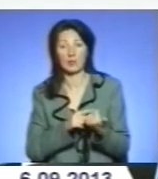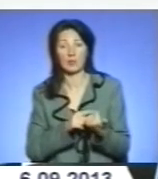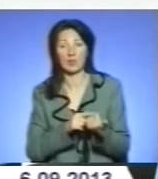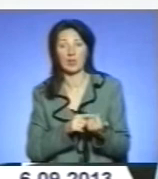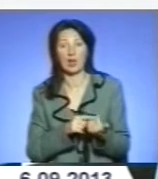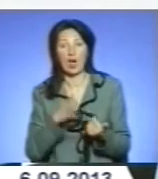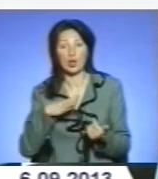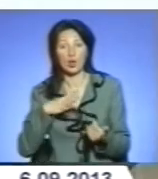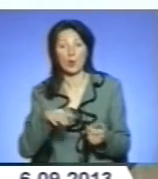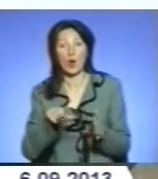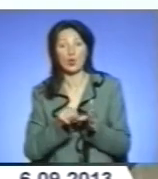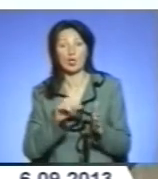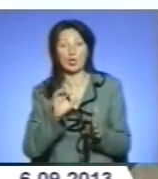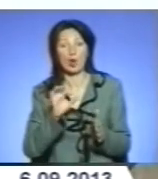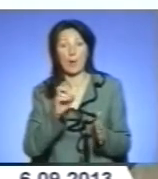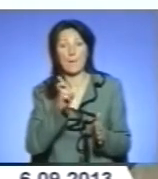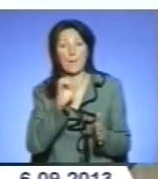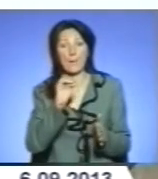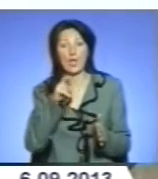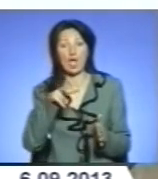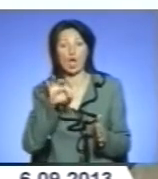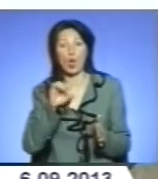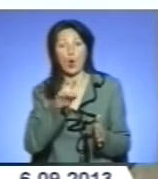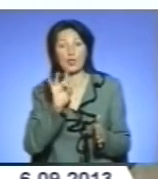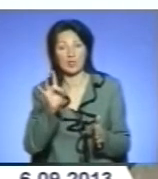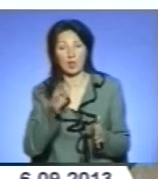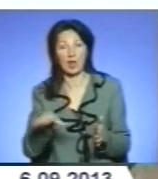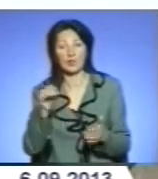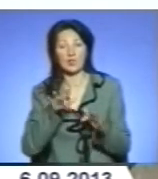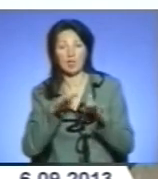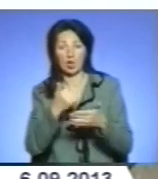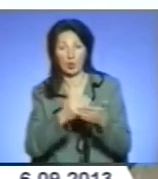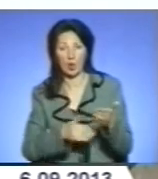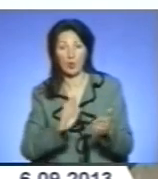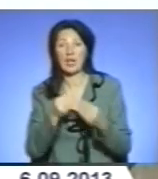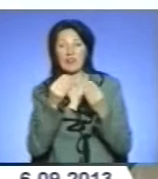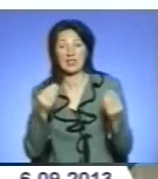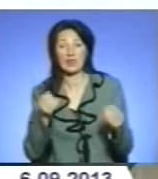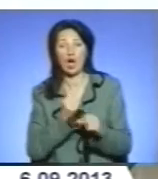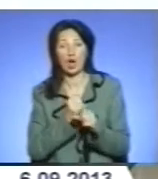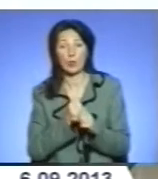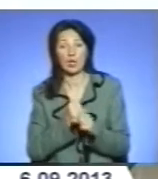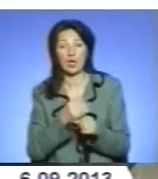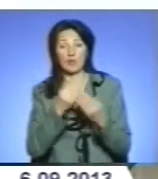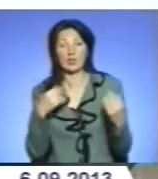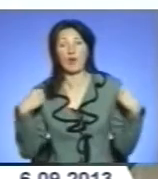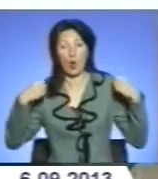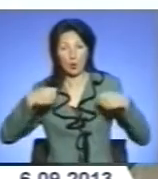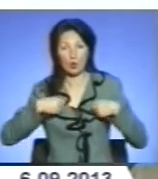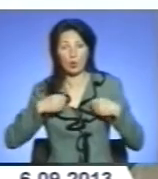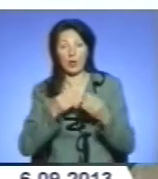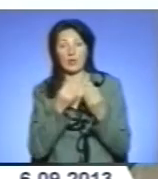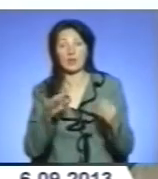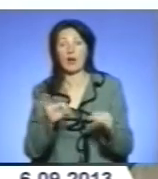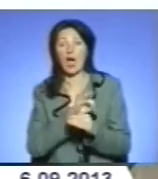участь Оксани Білозір. Всі заходи по програмі. Буде і виставка робіт, виставка костюмів, виставка